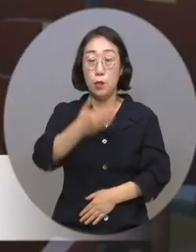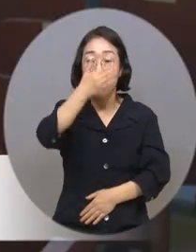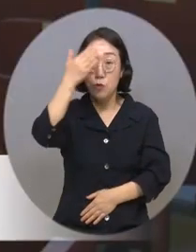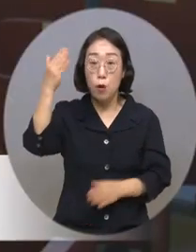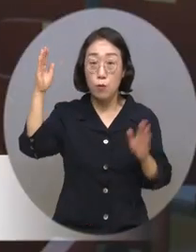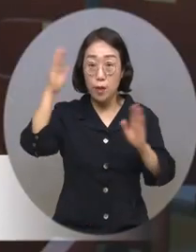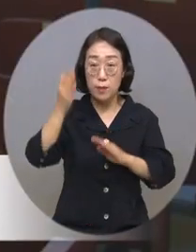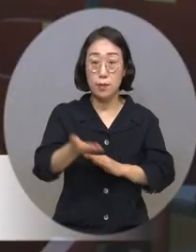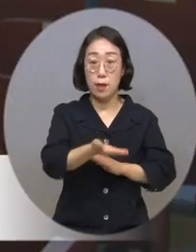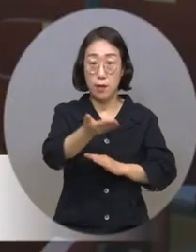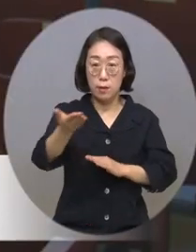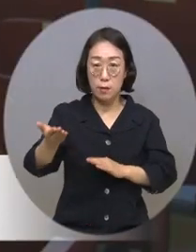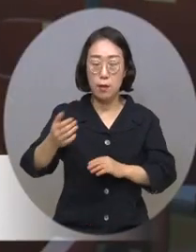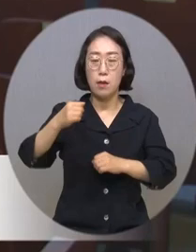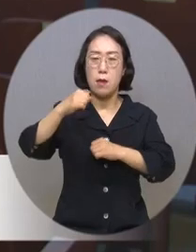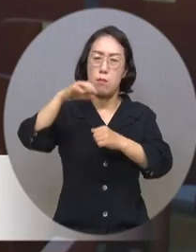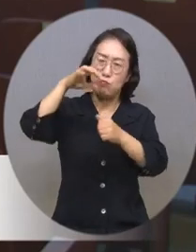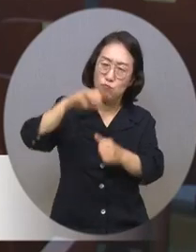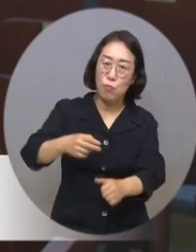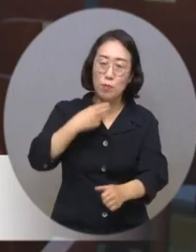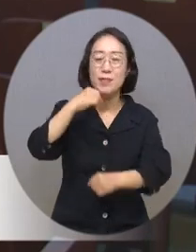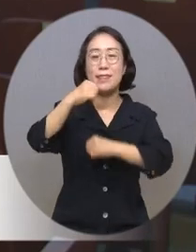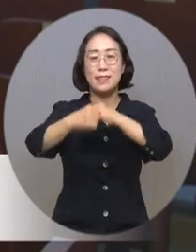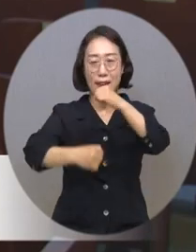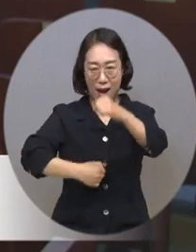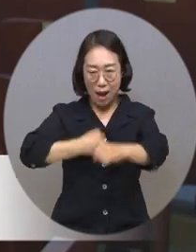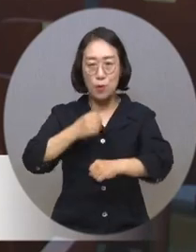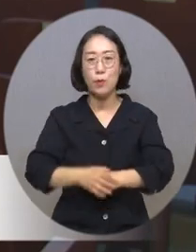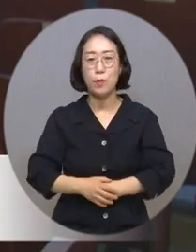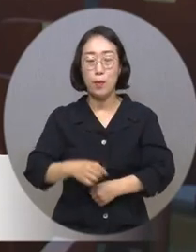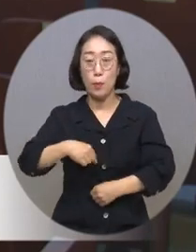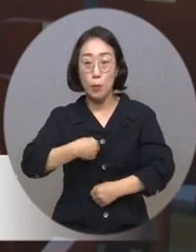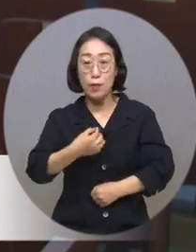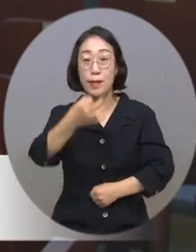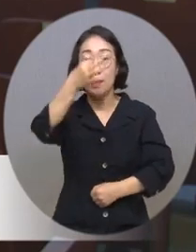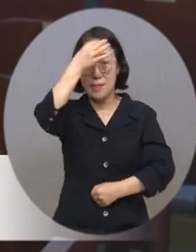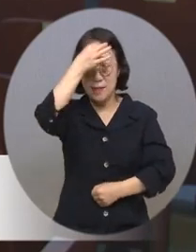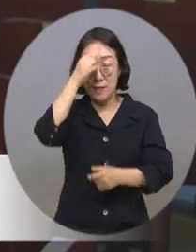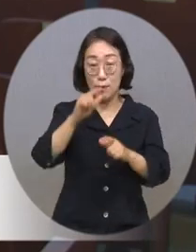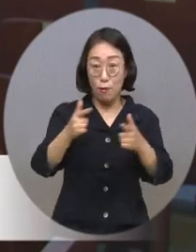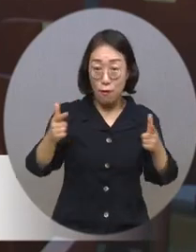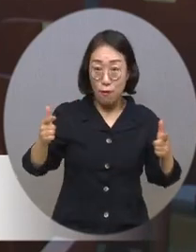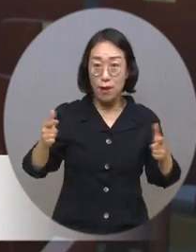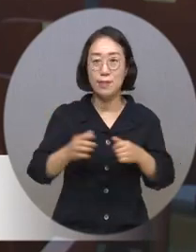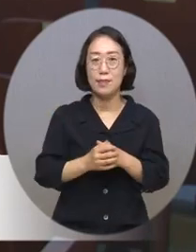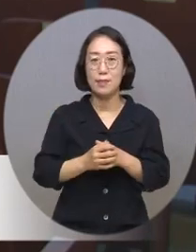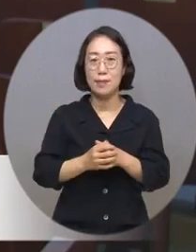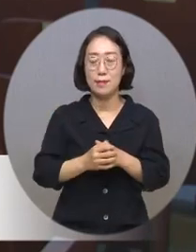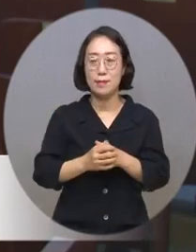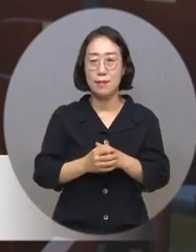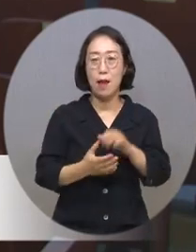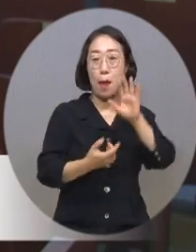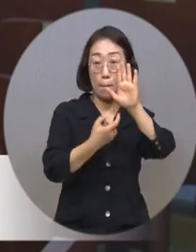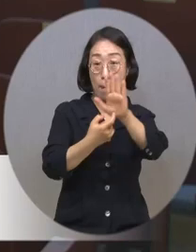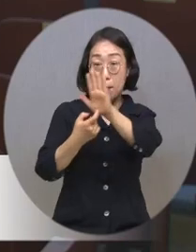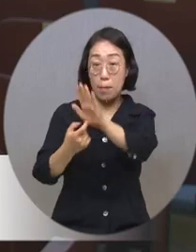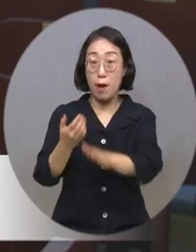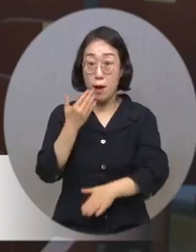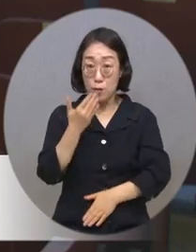청소년들이 구애받지 않고 구속당하지 않은 그 자유로움 속에서 본인들의 그 기량, 재능들을 마음껏 펼칠 수 있는